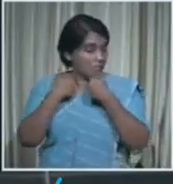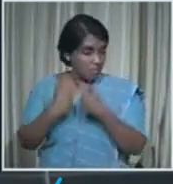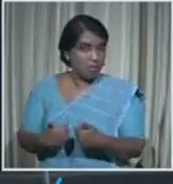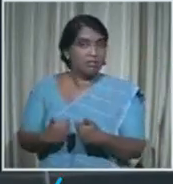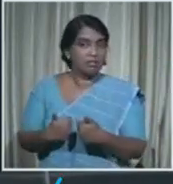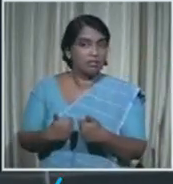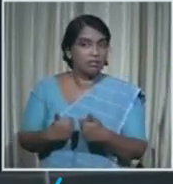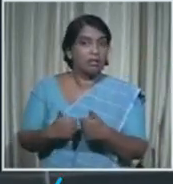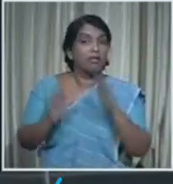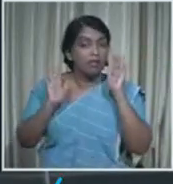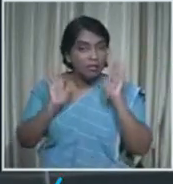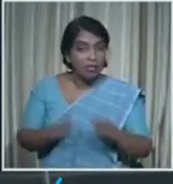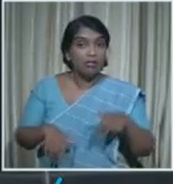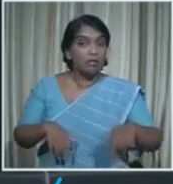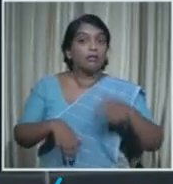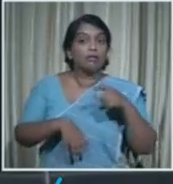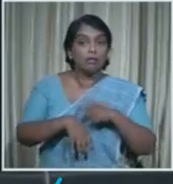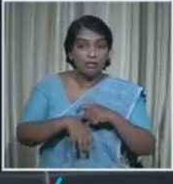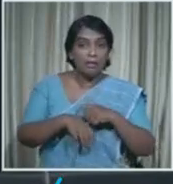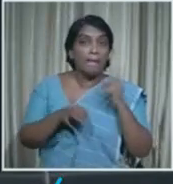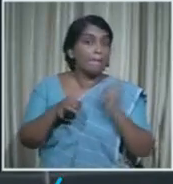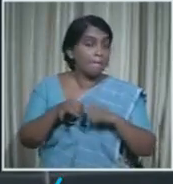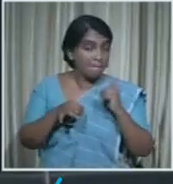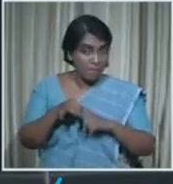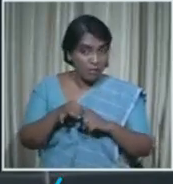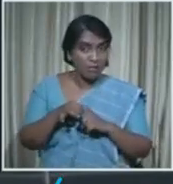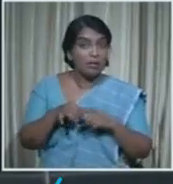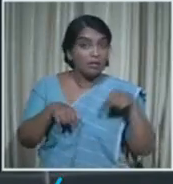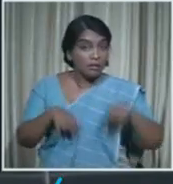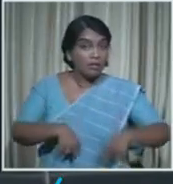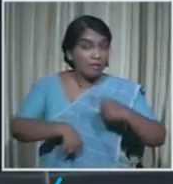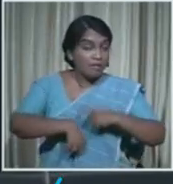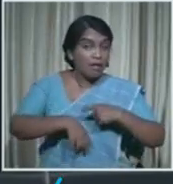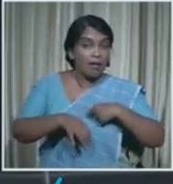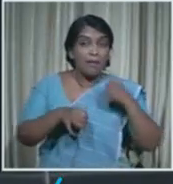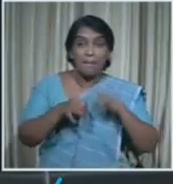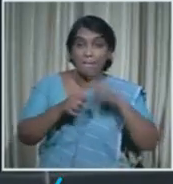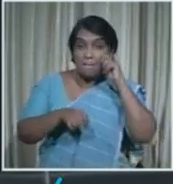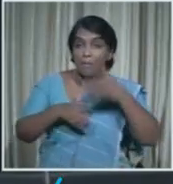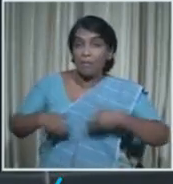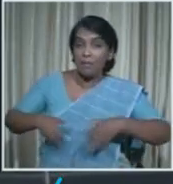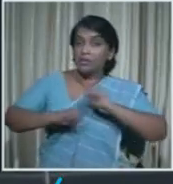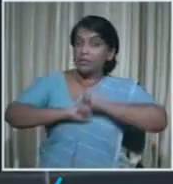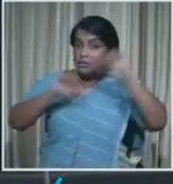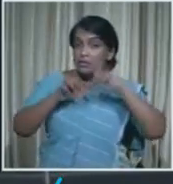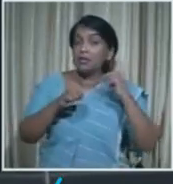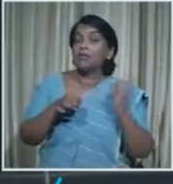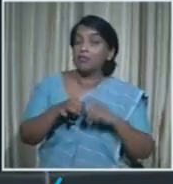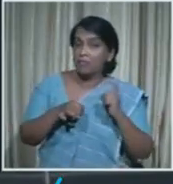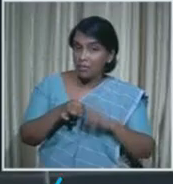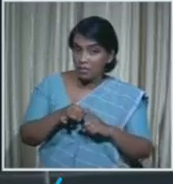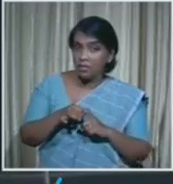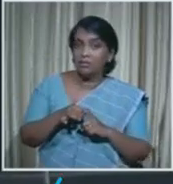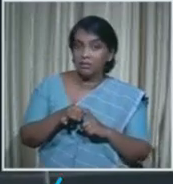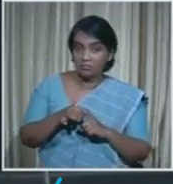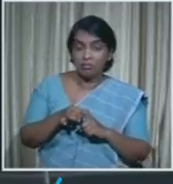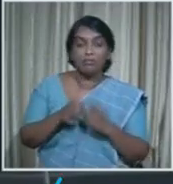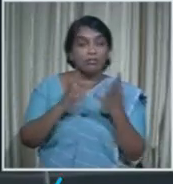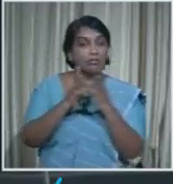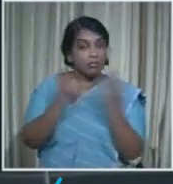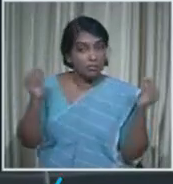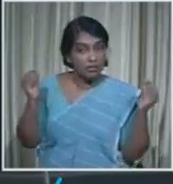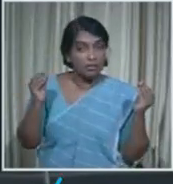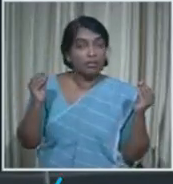නමුත් මේ වෙලාවේ තියෙන ප්‍රශ්නෙට මේ වෙලාවේ මේ මිනිසුන් වීදි බහැලා ඉන්න ප්‍රශ්නෙට විසඳුම